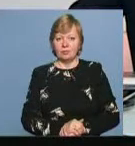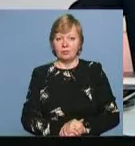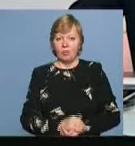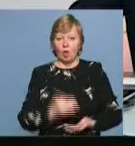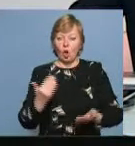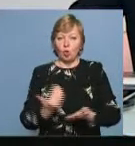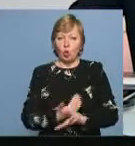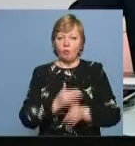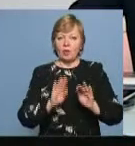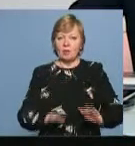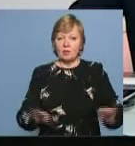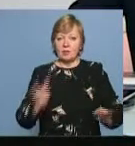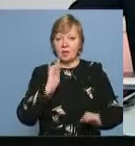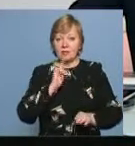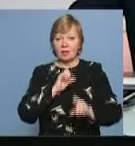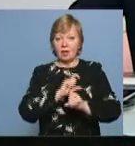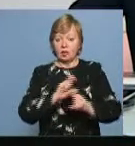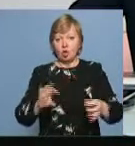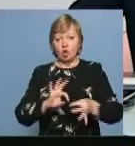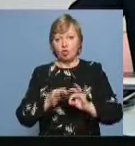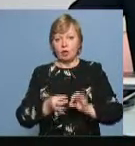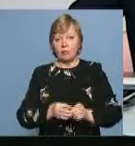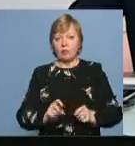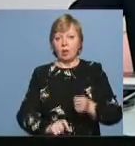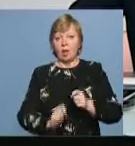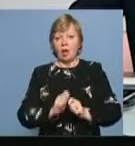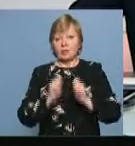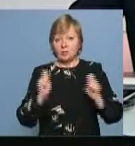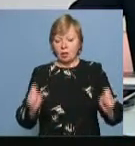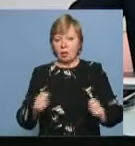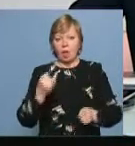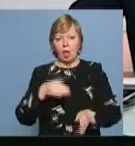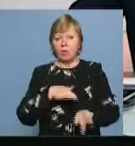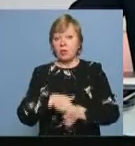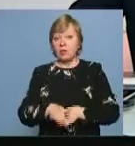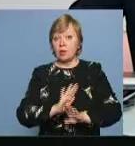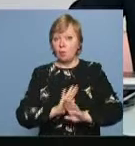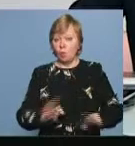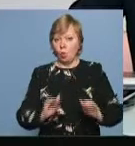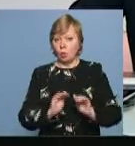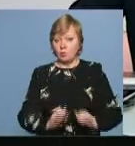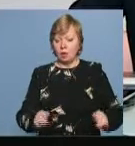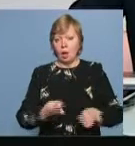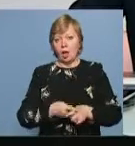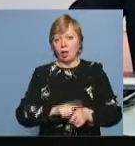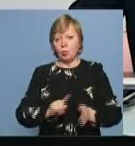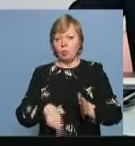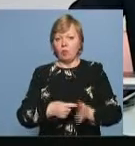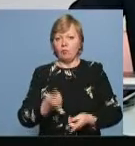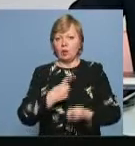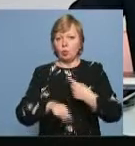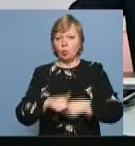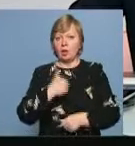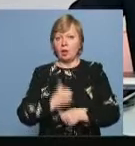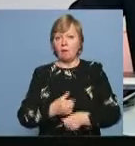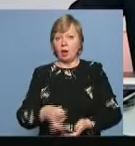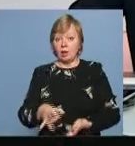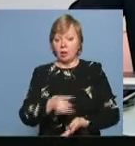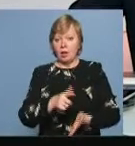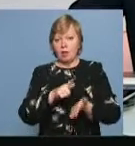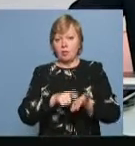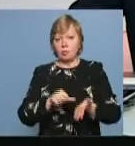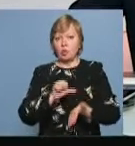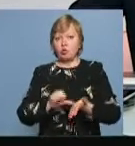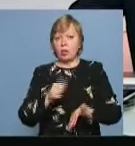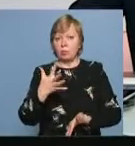Новые детские сады Ижевска сданы и не заполнены. К этому вопросу вновь вернулся глава республики. 765